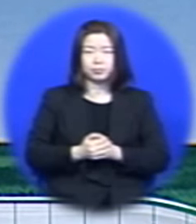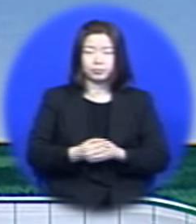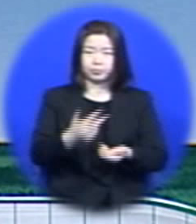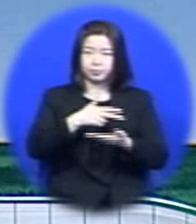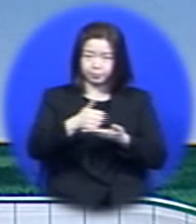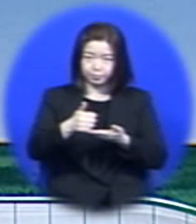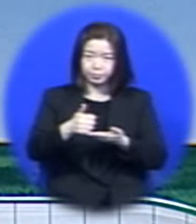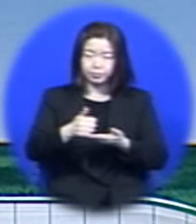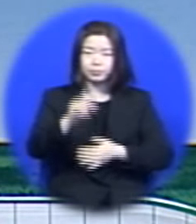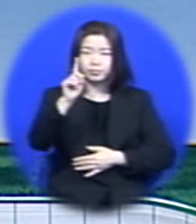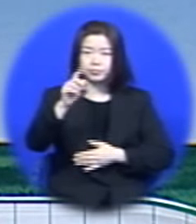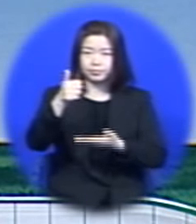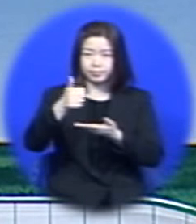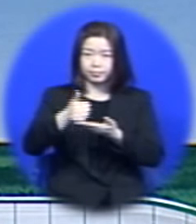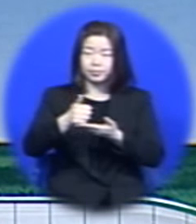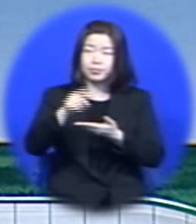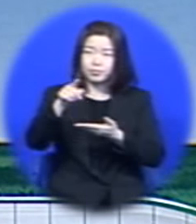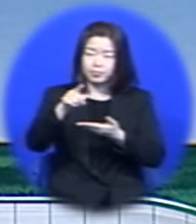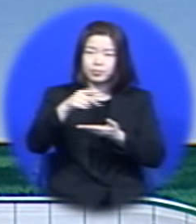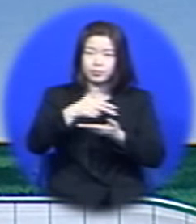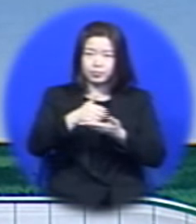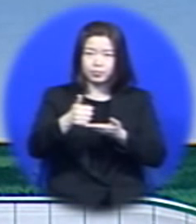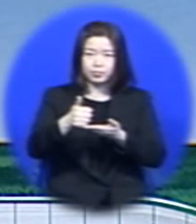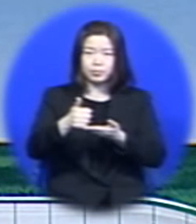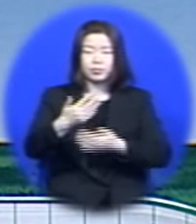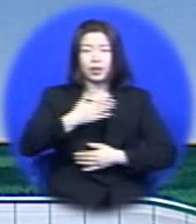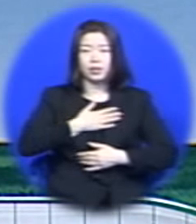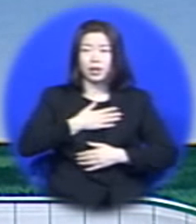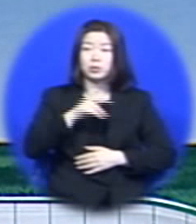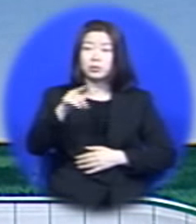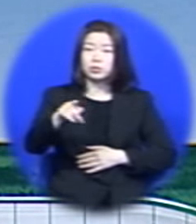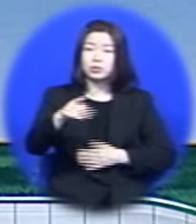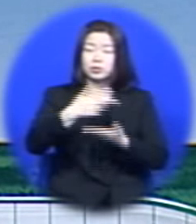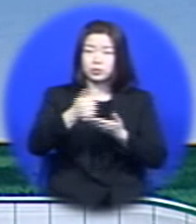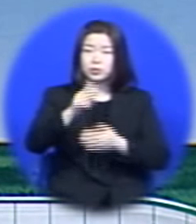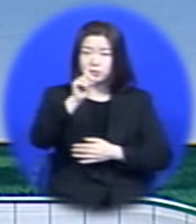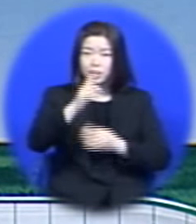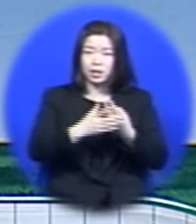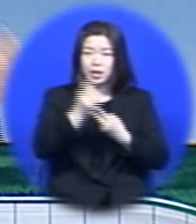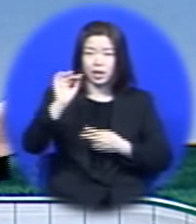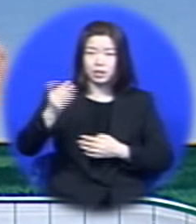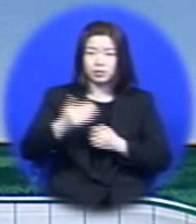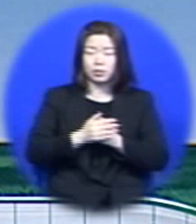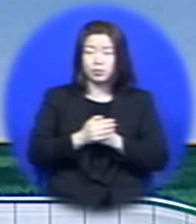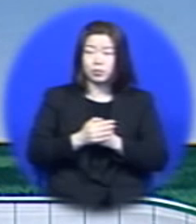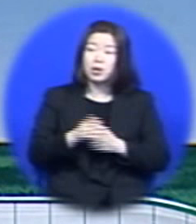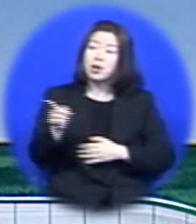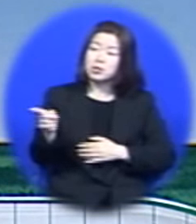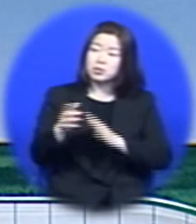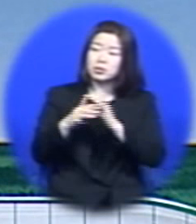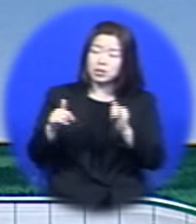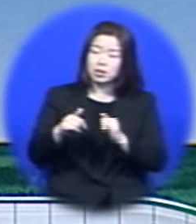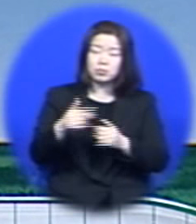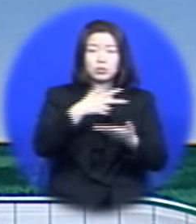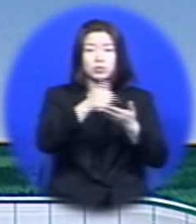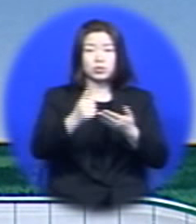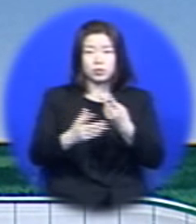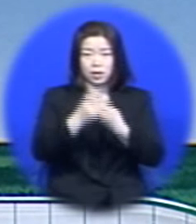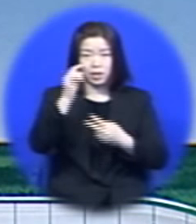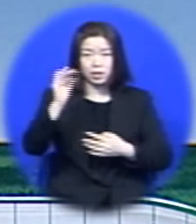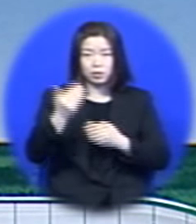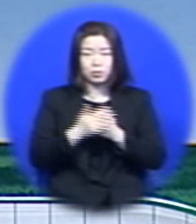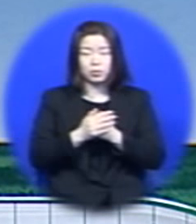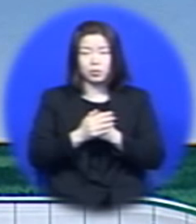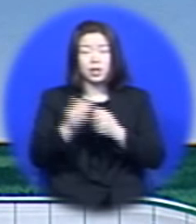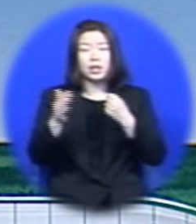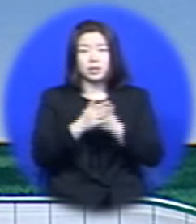주님과 한 분이신 그 주님과 나도 그 주님과 하나 되고 이 사람도 주님과 하나 되고